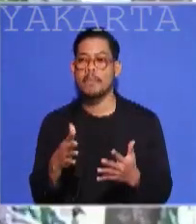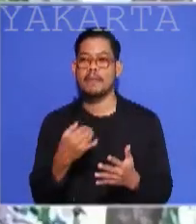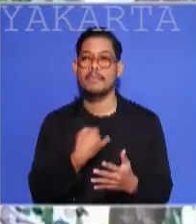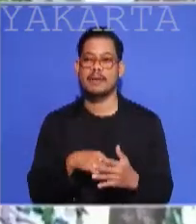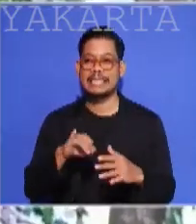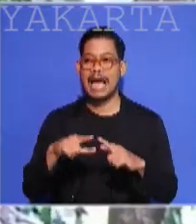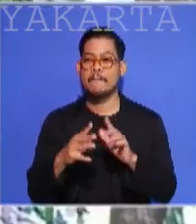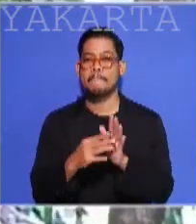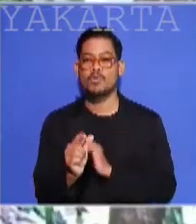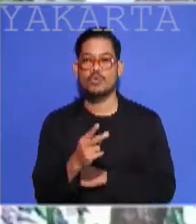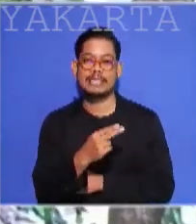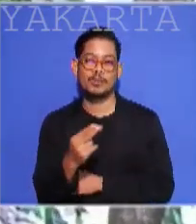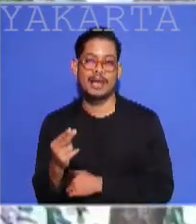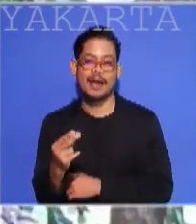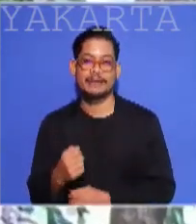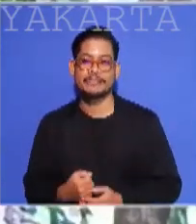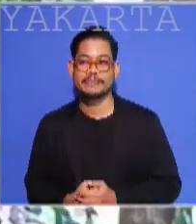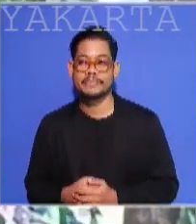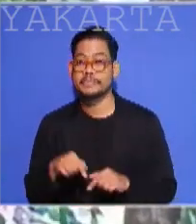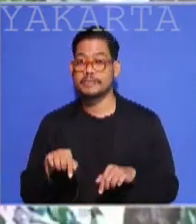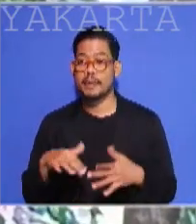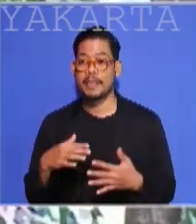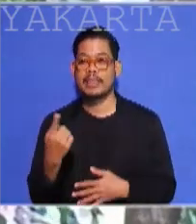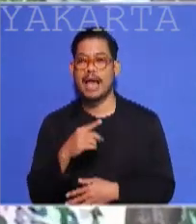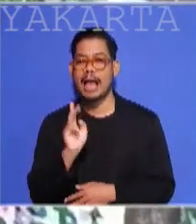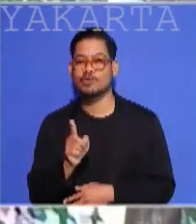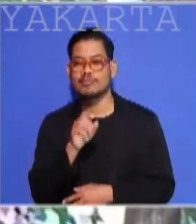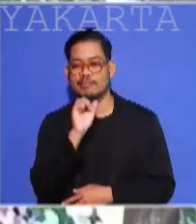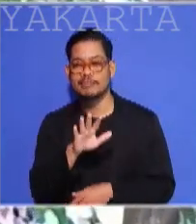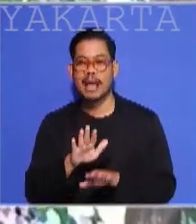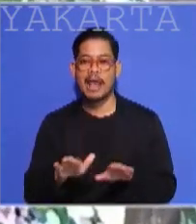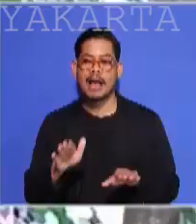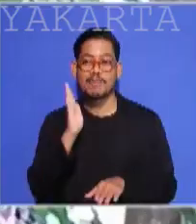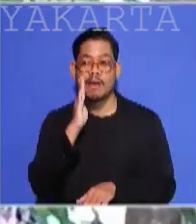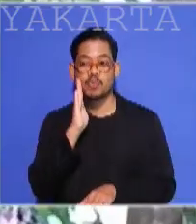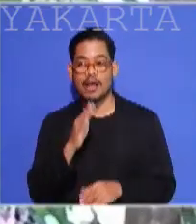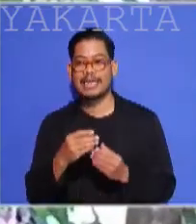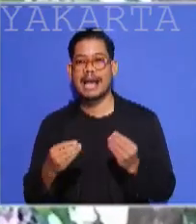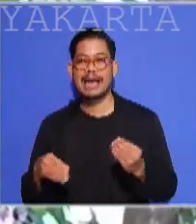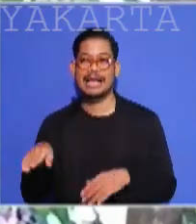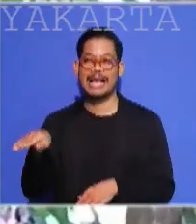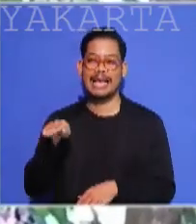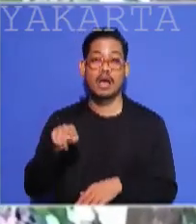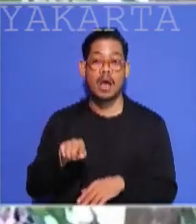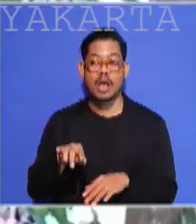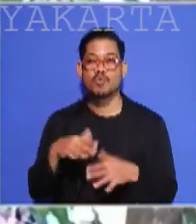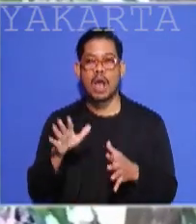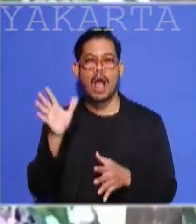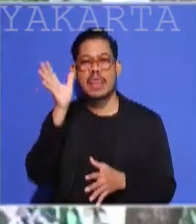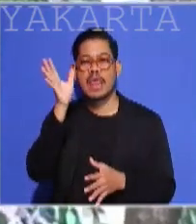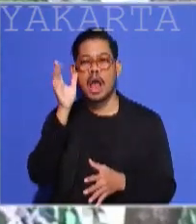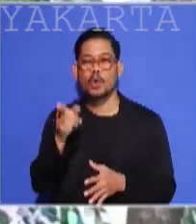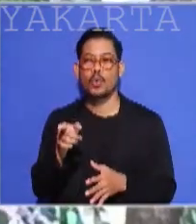ini jelas saja kita harus aktif bahwa kalau anak milenial sama Gen Z ini kan sudah nggak kenal jamu.